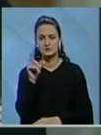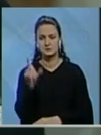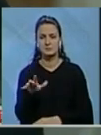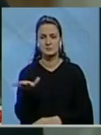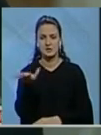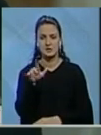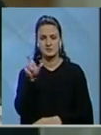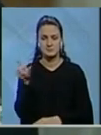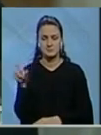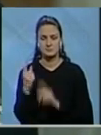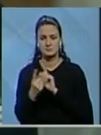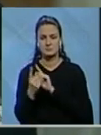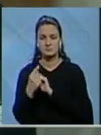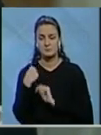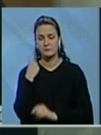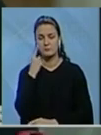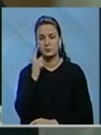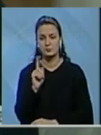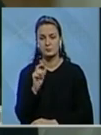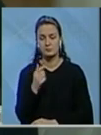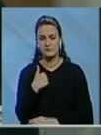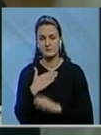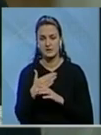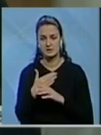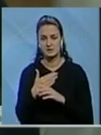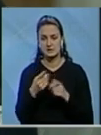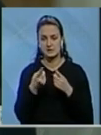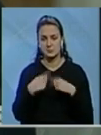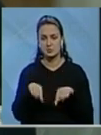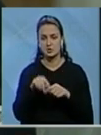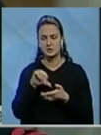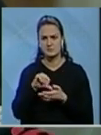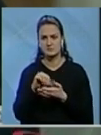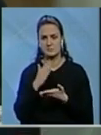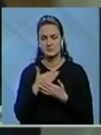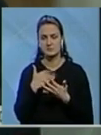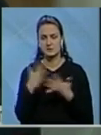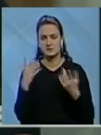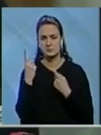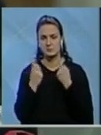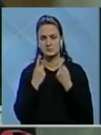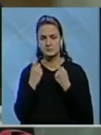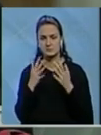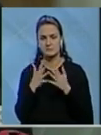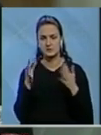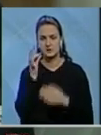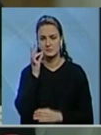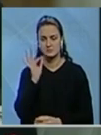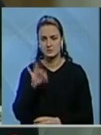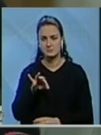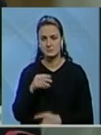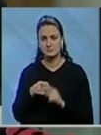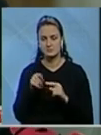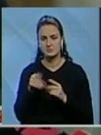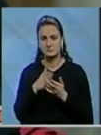მხარეს. ვინაიდან ფიქრობ, რომ რადგან ვარ საბჭოს წევრი, რადგან მაქვს მეტი ინფორმაცია, მეტი გამოცდილება,